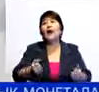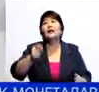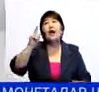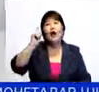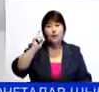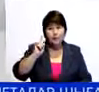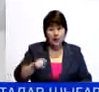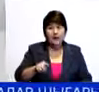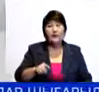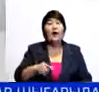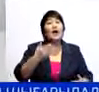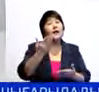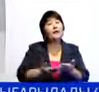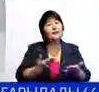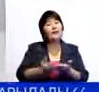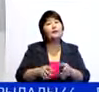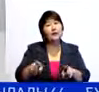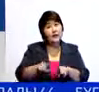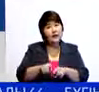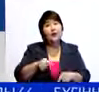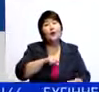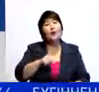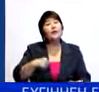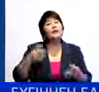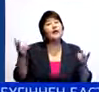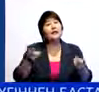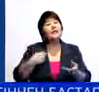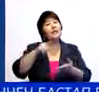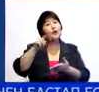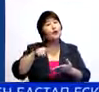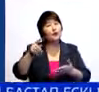Сыни пікірлер деп айтылған кездерде болды, оны өзіме керек жеріме түртіп алдым деп айтсам болады.